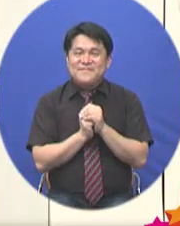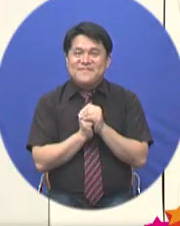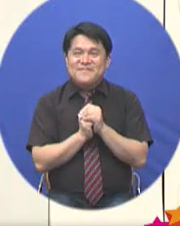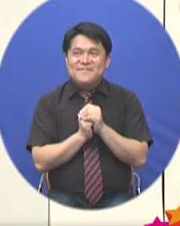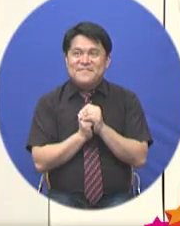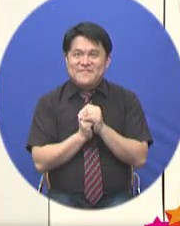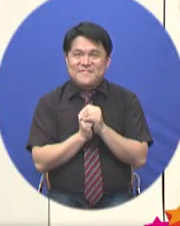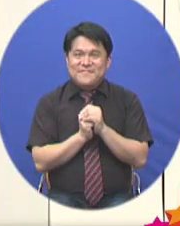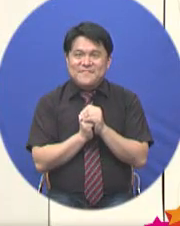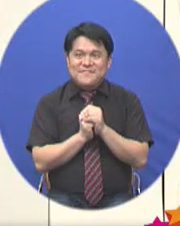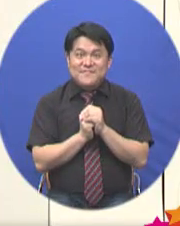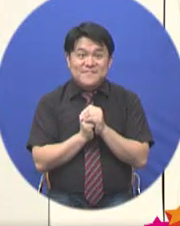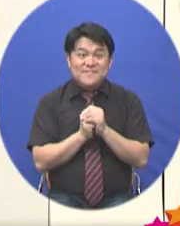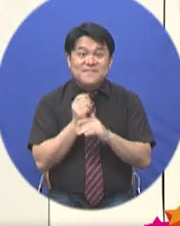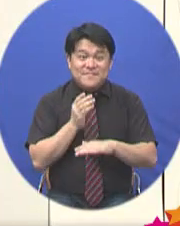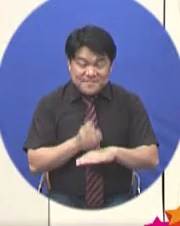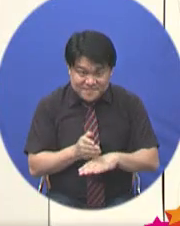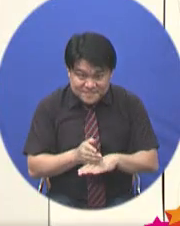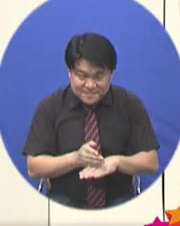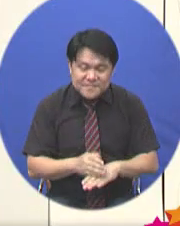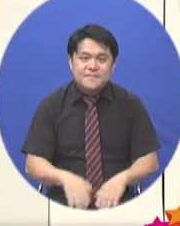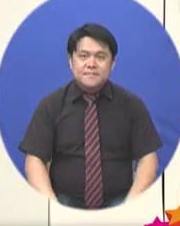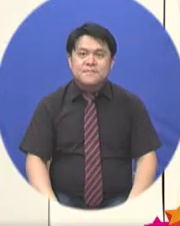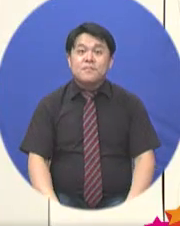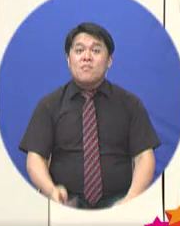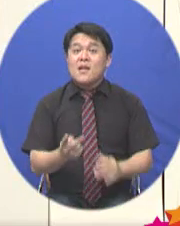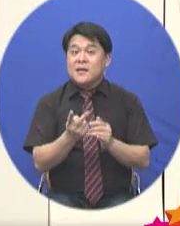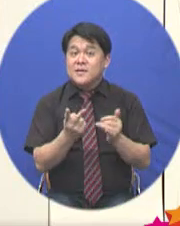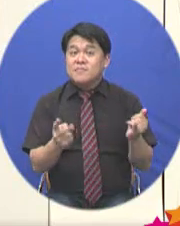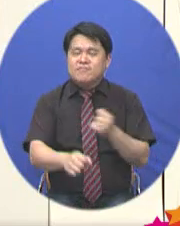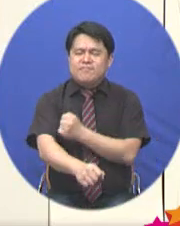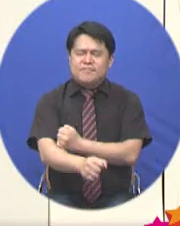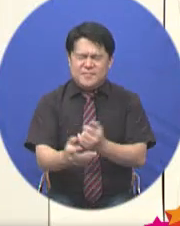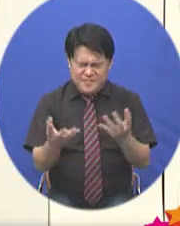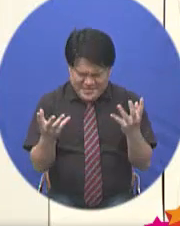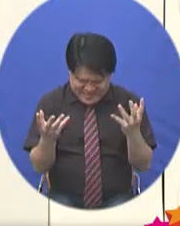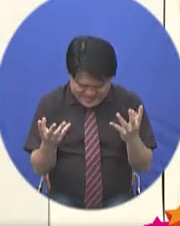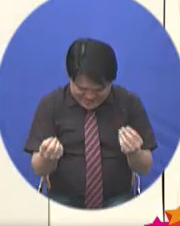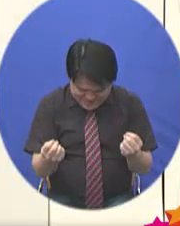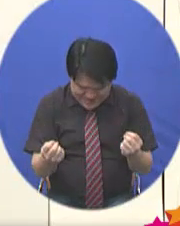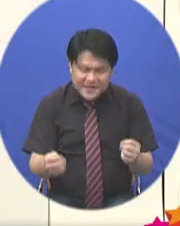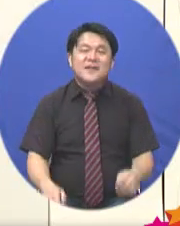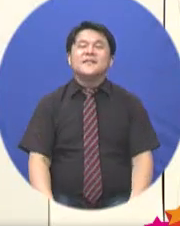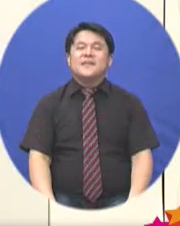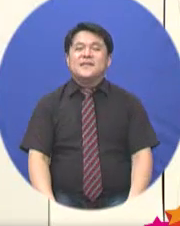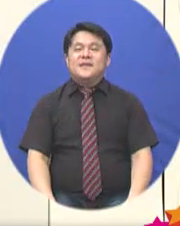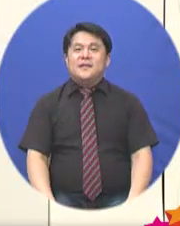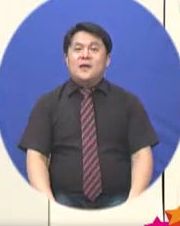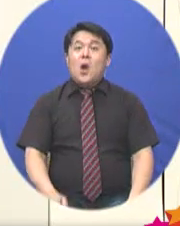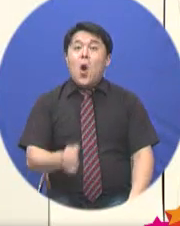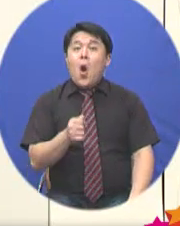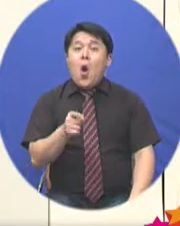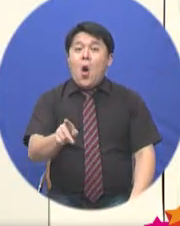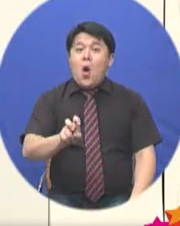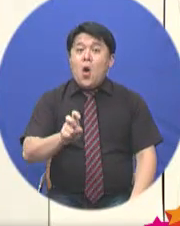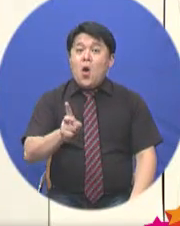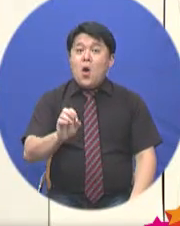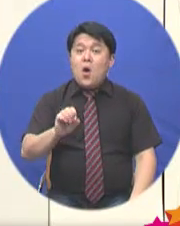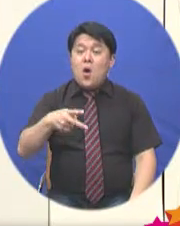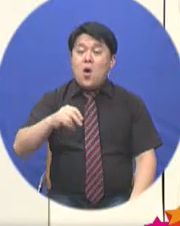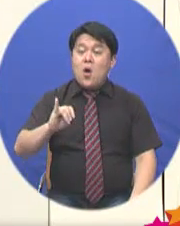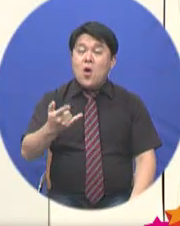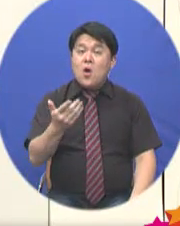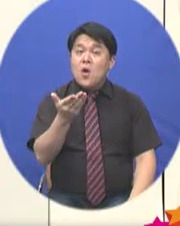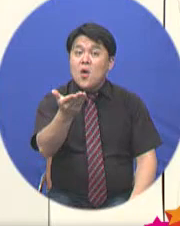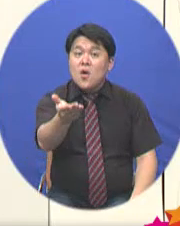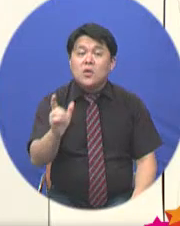조용히 해주세요. 감사합니다. 네, 두 분 수고하셨습니다. 네, 네, 우리 허명신 어머니